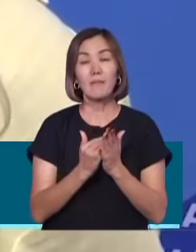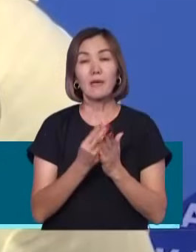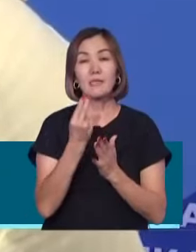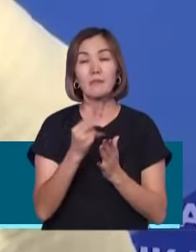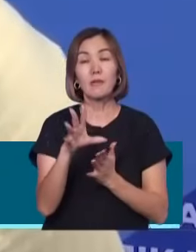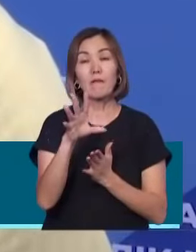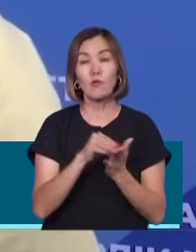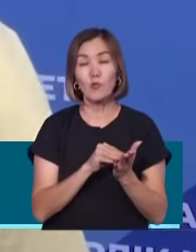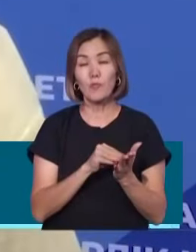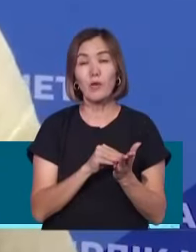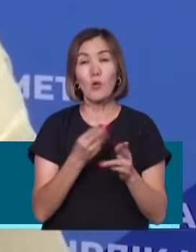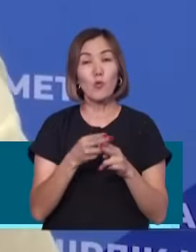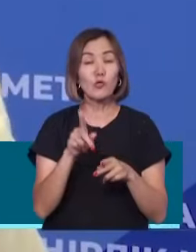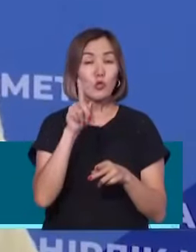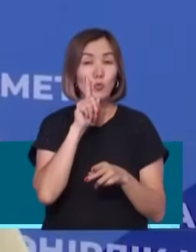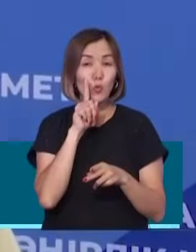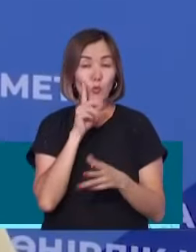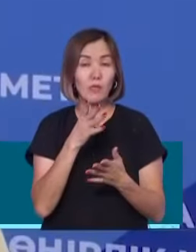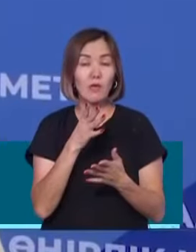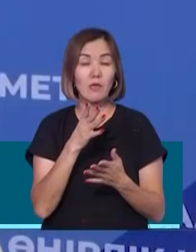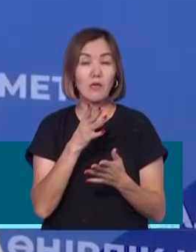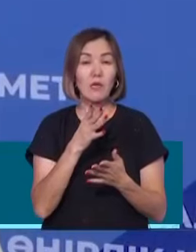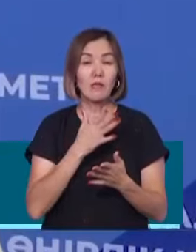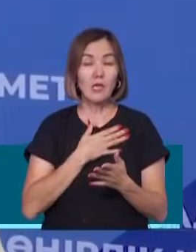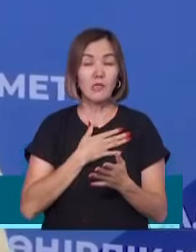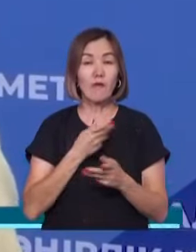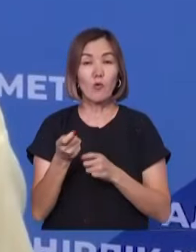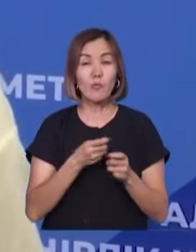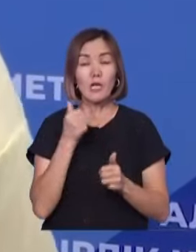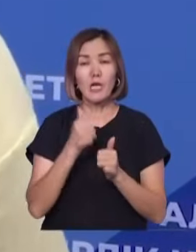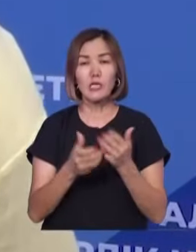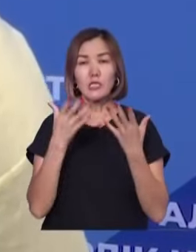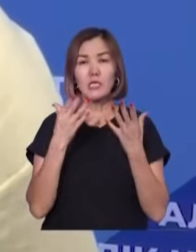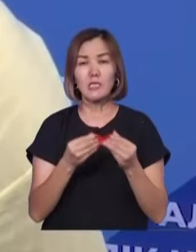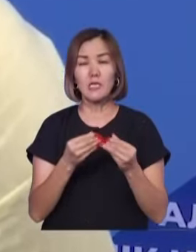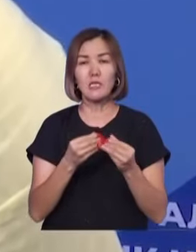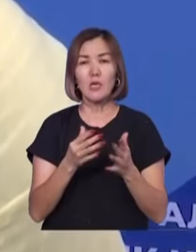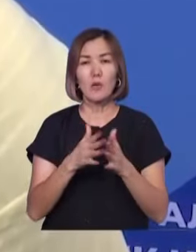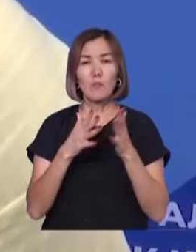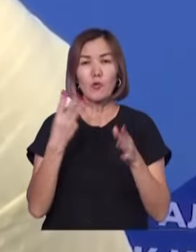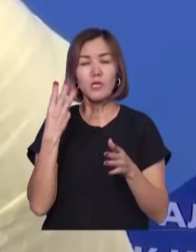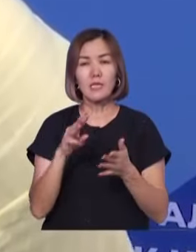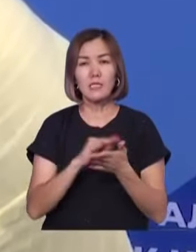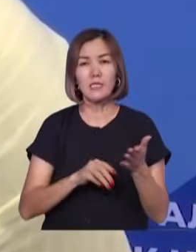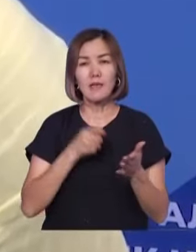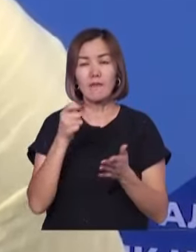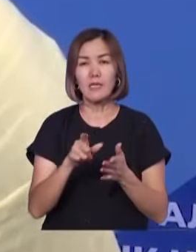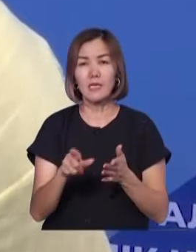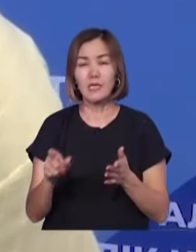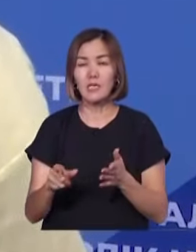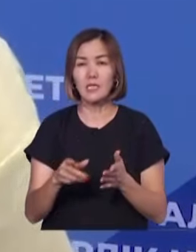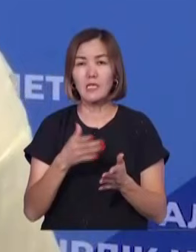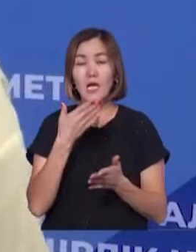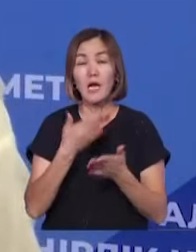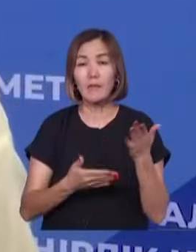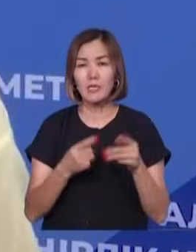копия уже показала свою эффективность для нашего управления Так как ежедневно к нам поступает более 30 заявлений от граждан обращения